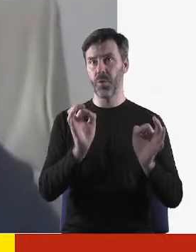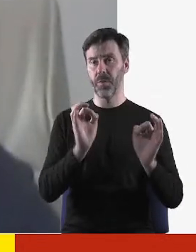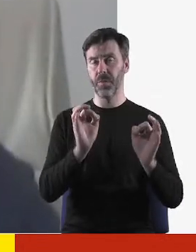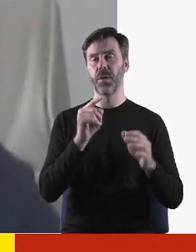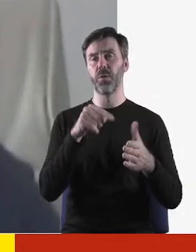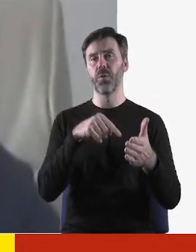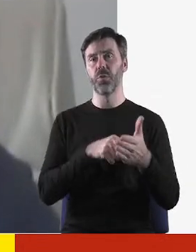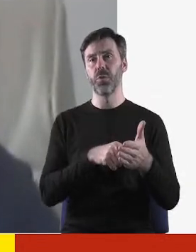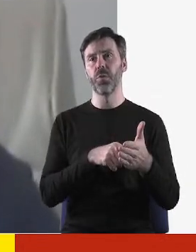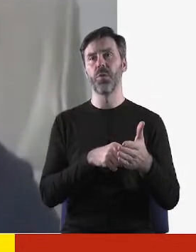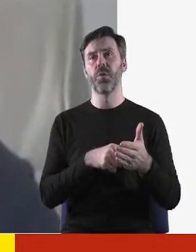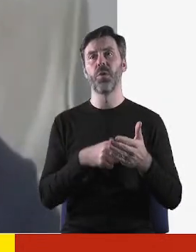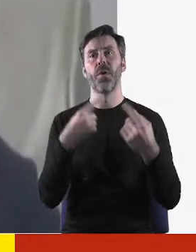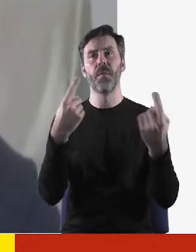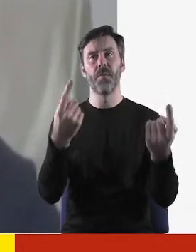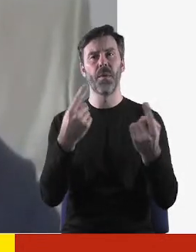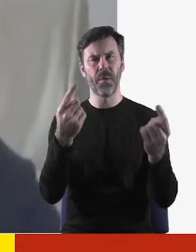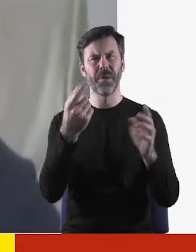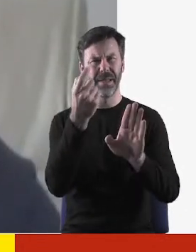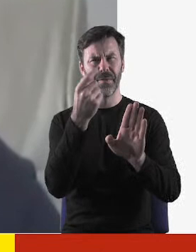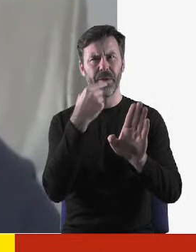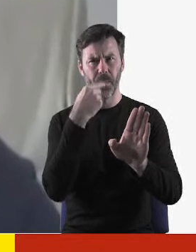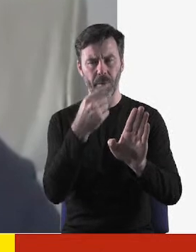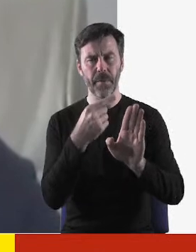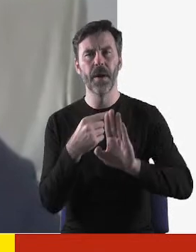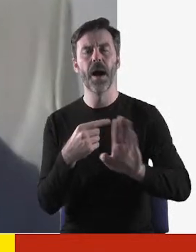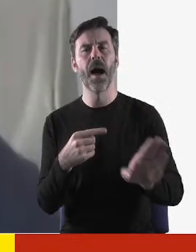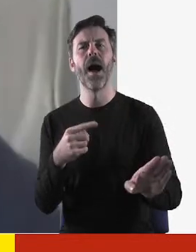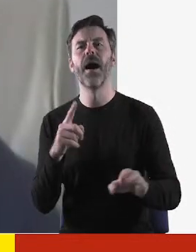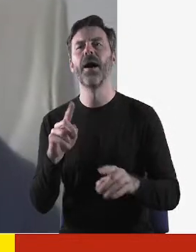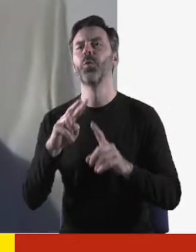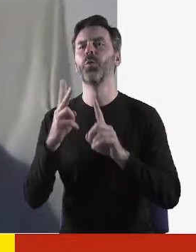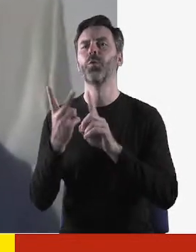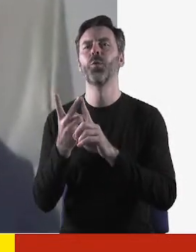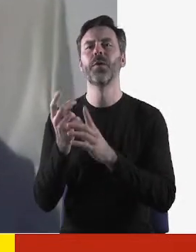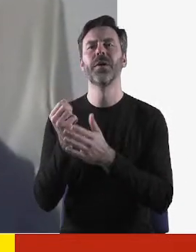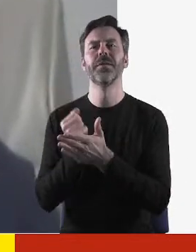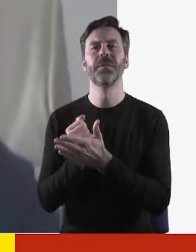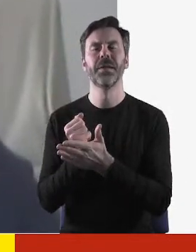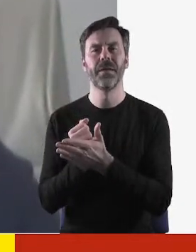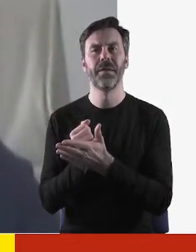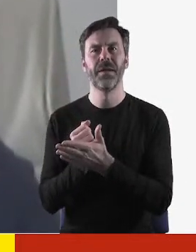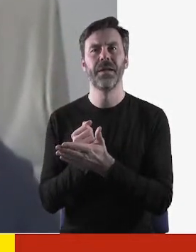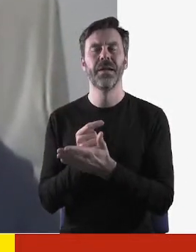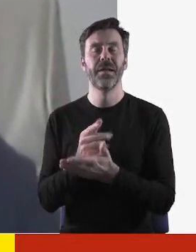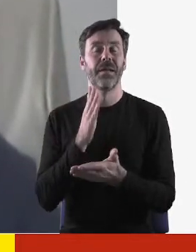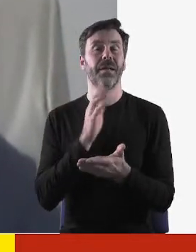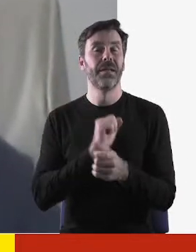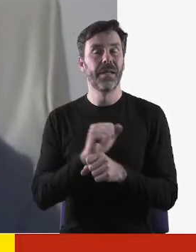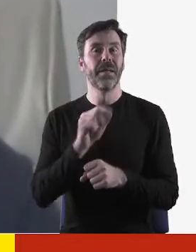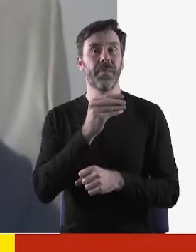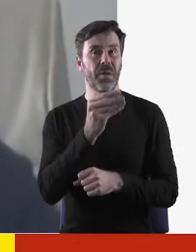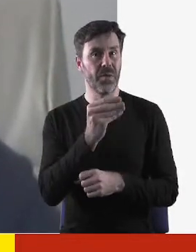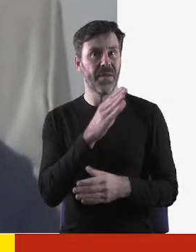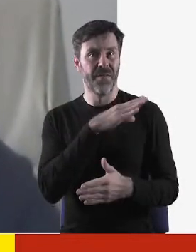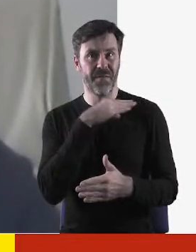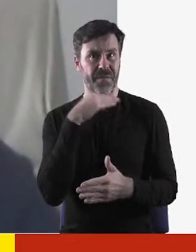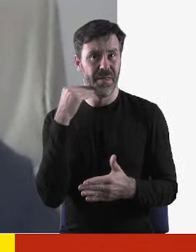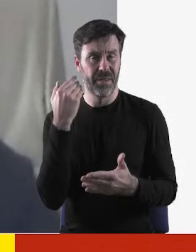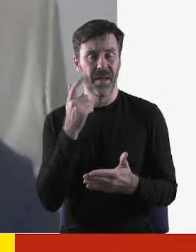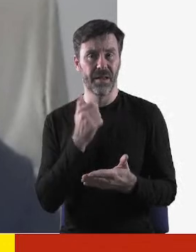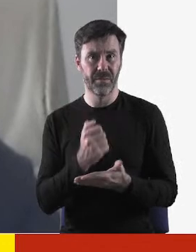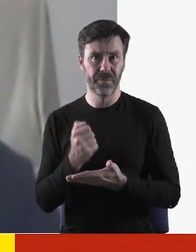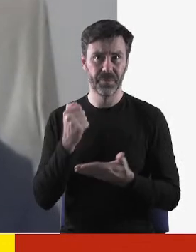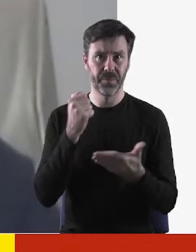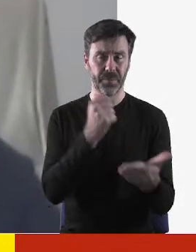powiem za sekundę, natomiast w zupełności wyczerpują one środki finansowe, które na ten